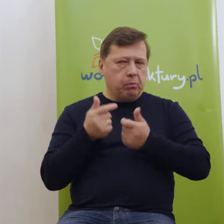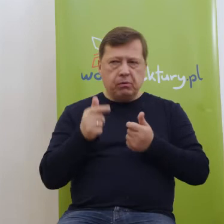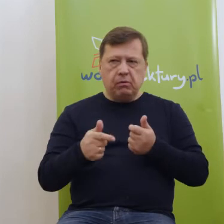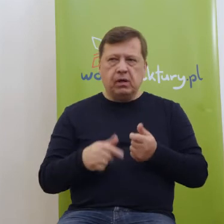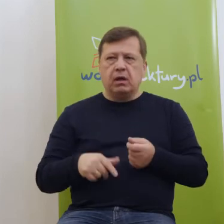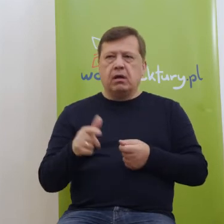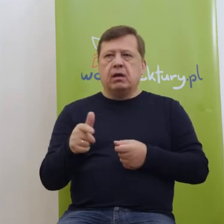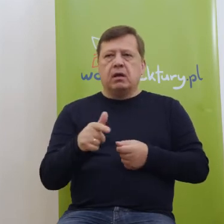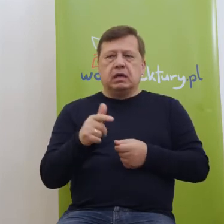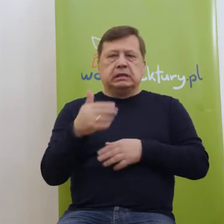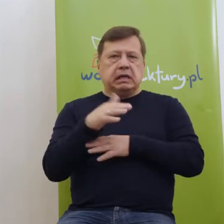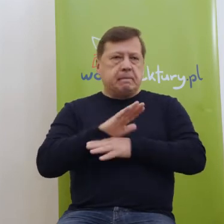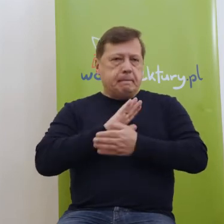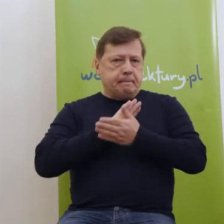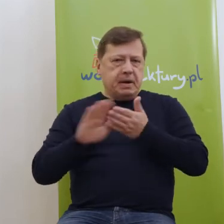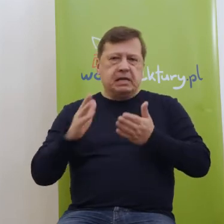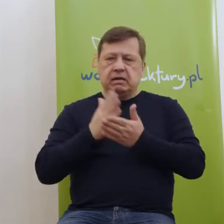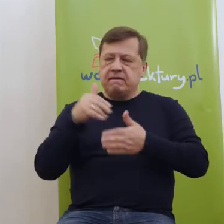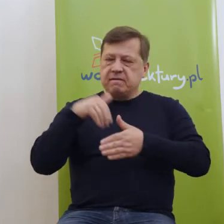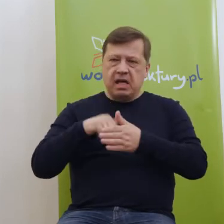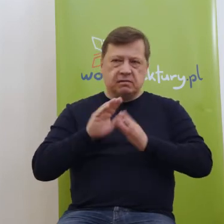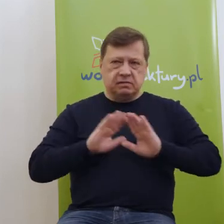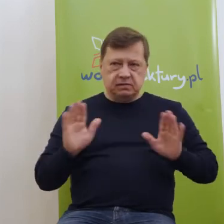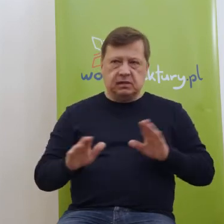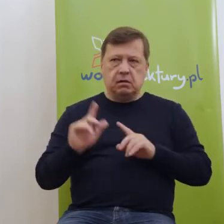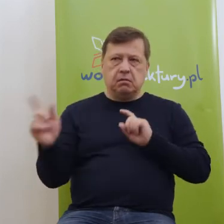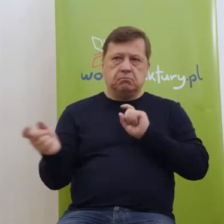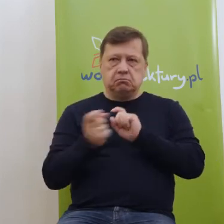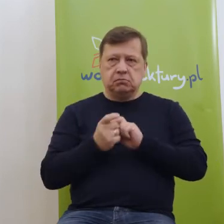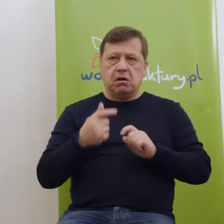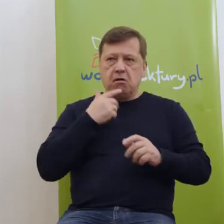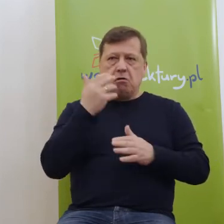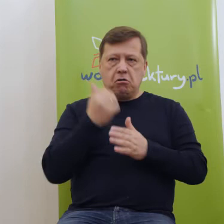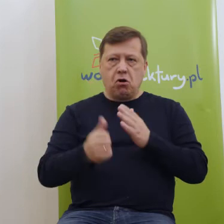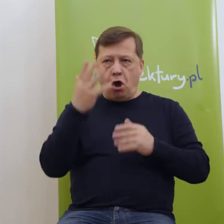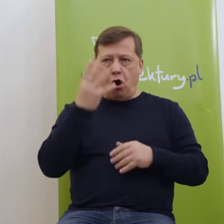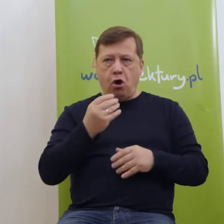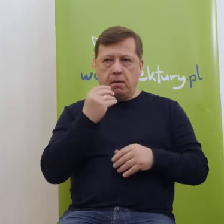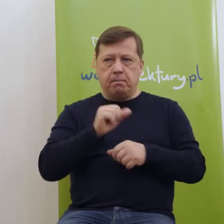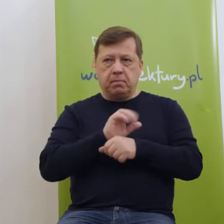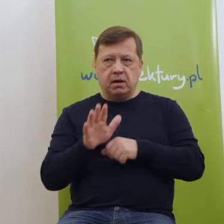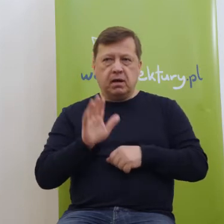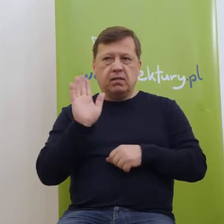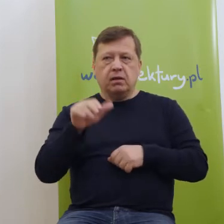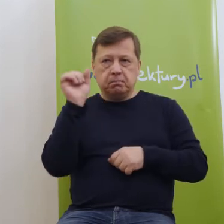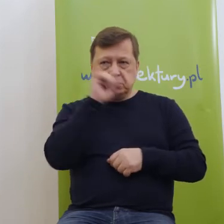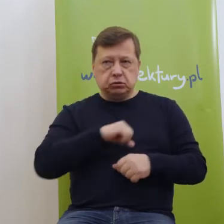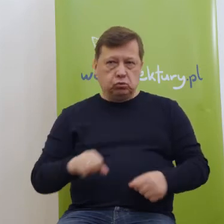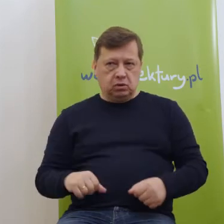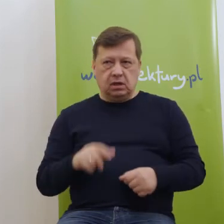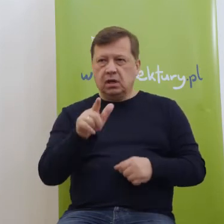zewnętrznego. No i ktoś mi potem bardzo zarzucił, że ja właśnie skorzystałam z obrazu pandemii. To oczywiście jest bzdura, bo książka była gotowa w